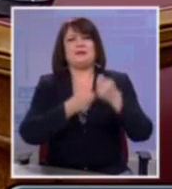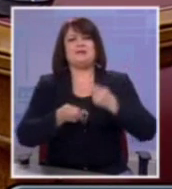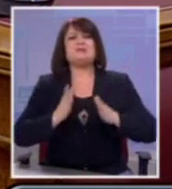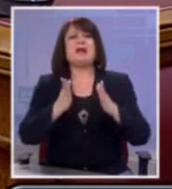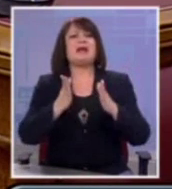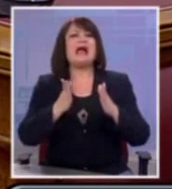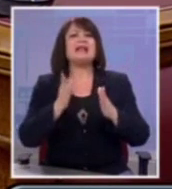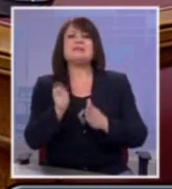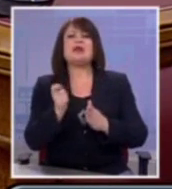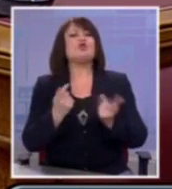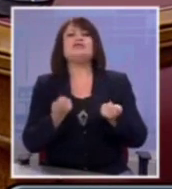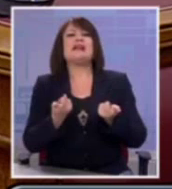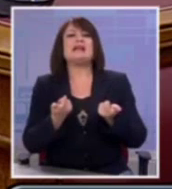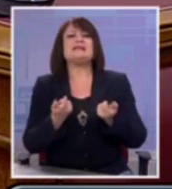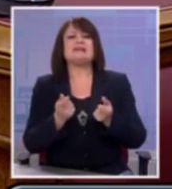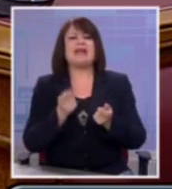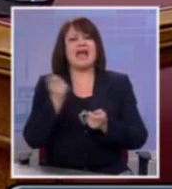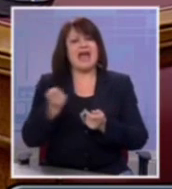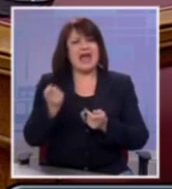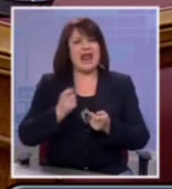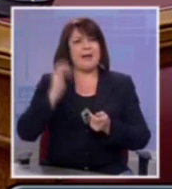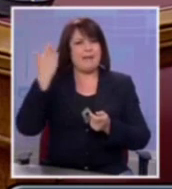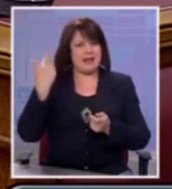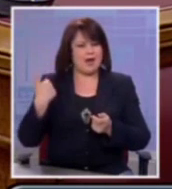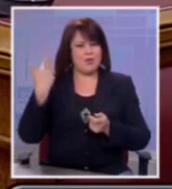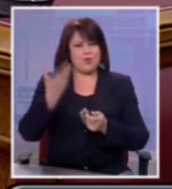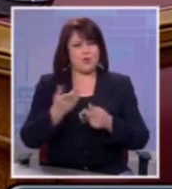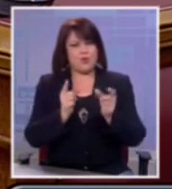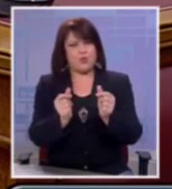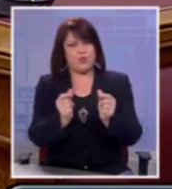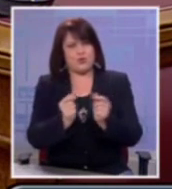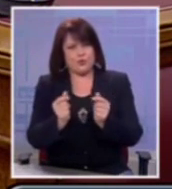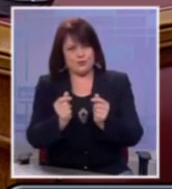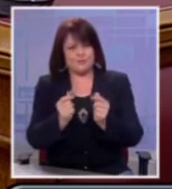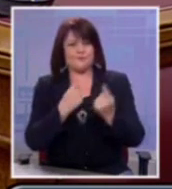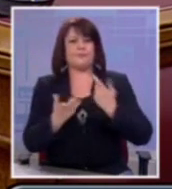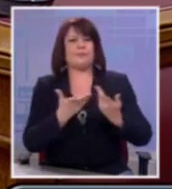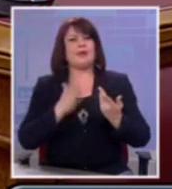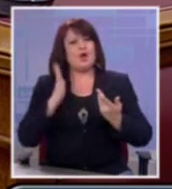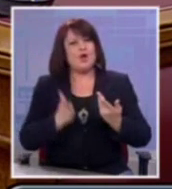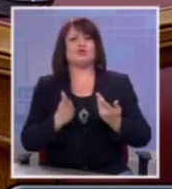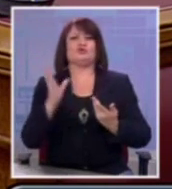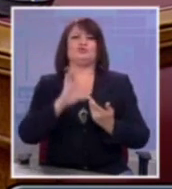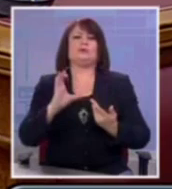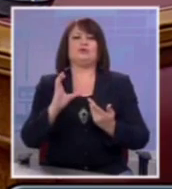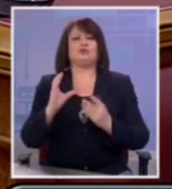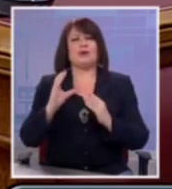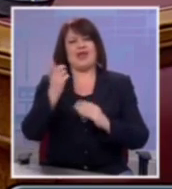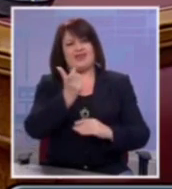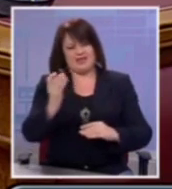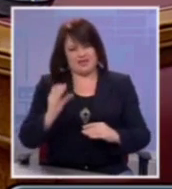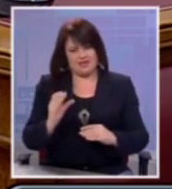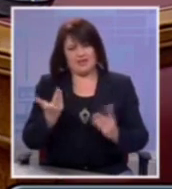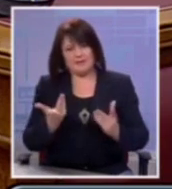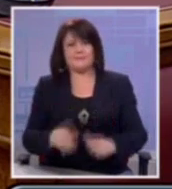καλά? Ρυθμίστε τα χρέη του παρελθόντος, διαπραγματευόμενοι όπως μπορείτε με τους πιστωτές.